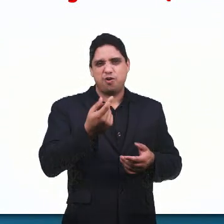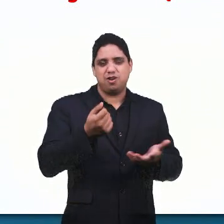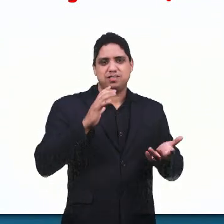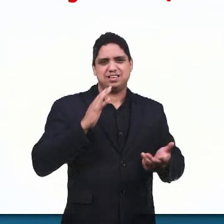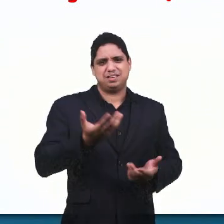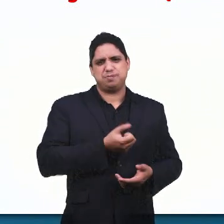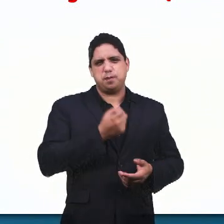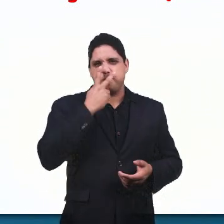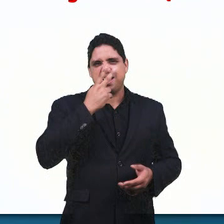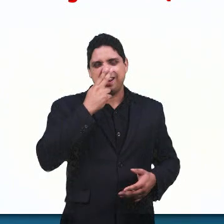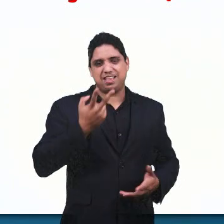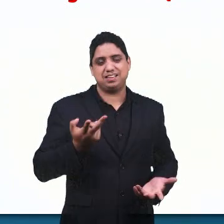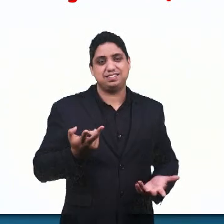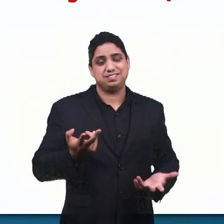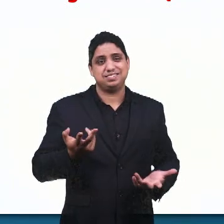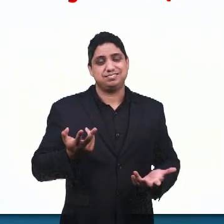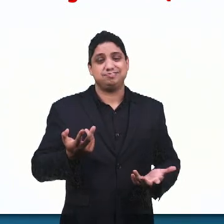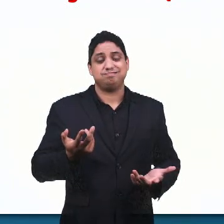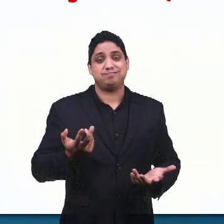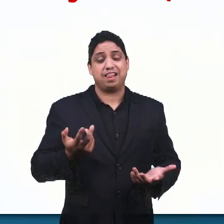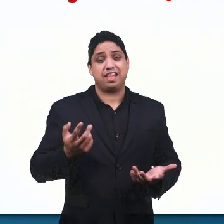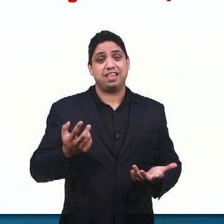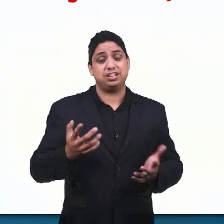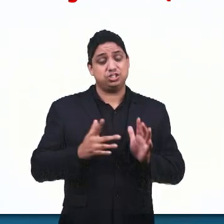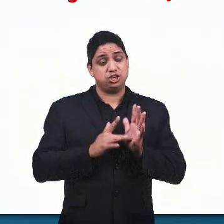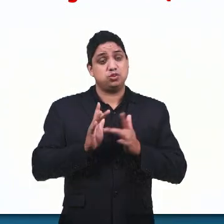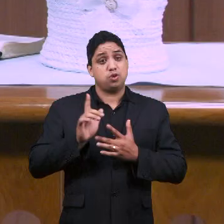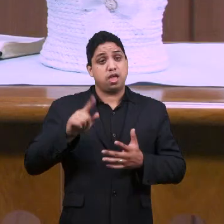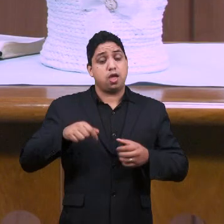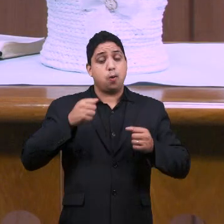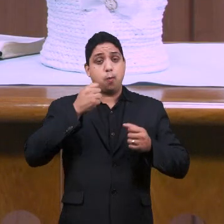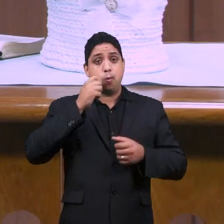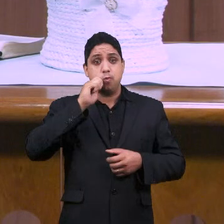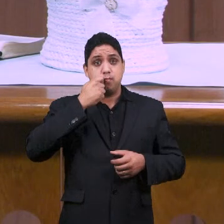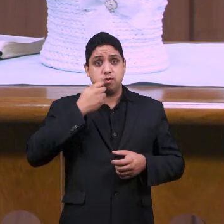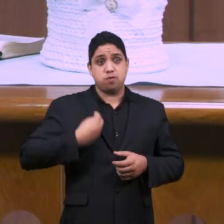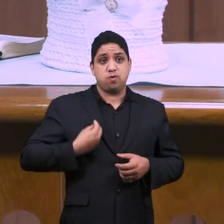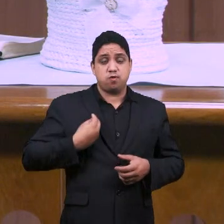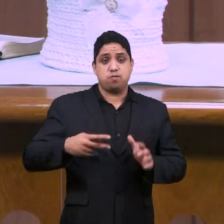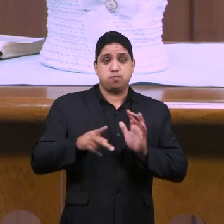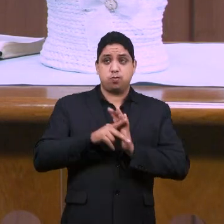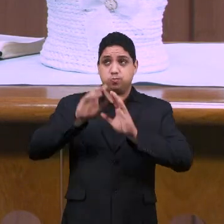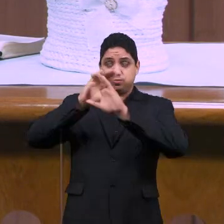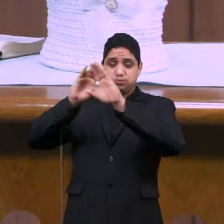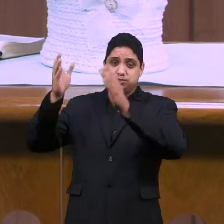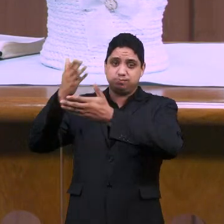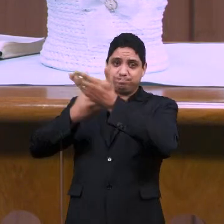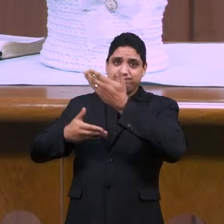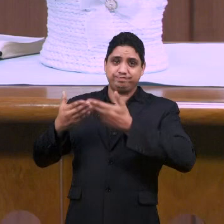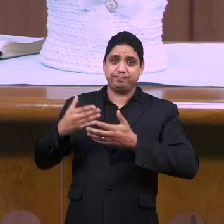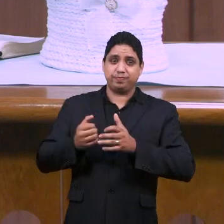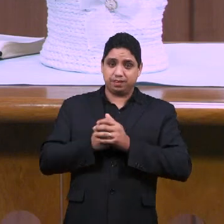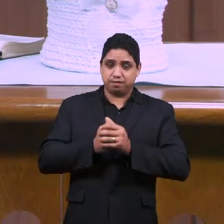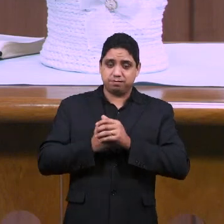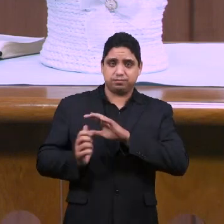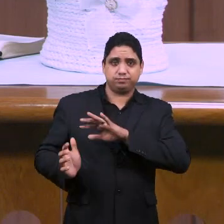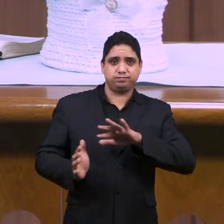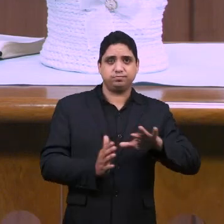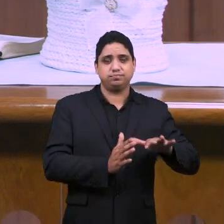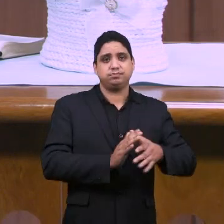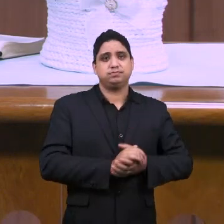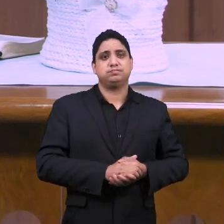Zacharie 11, chapitre 11, 12, 13. C'est le pain vivant qui est descendu du ciel. Il y a encore un autre? Je pense qu'on a fini, n'est-ce